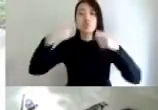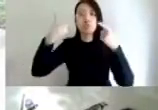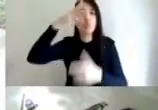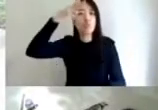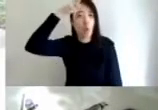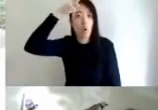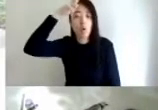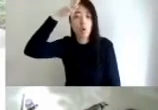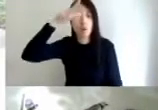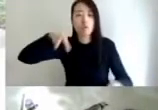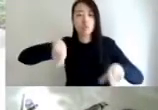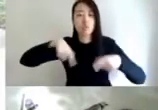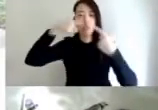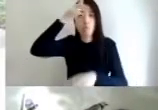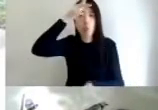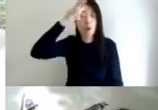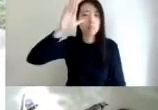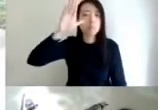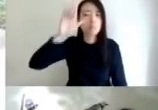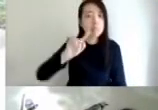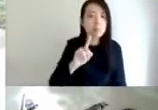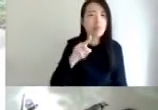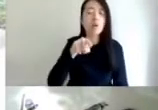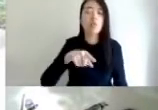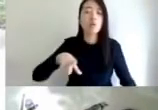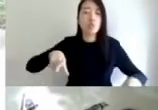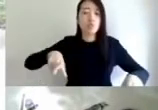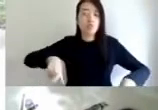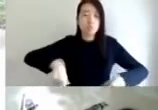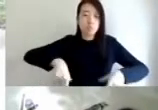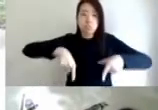王啦，因為佢係一棵好大好大，都